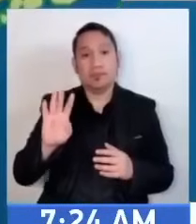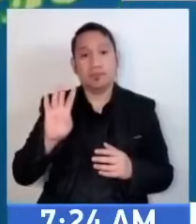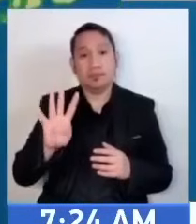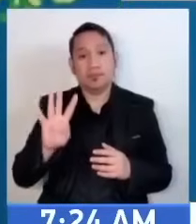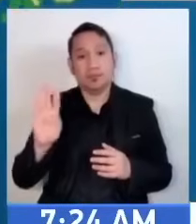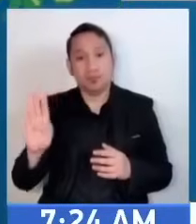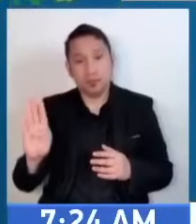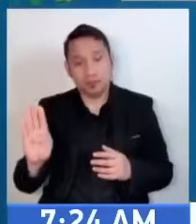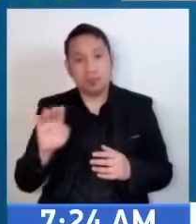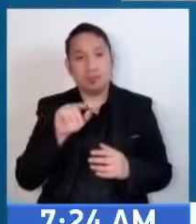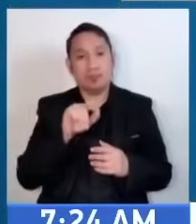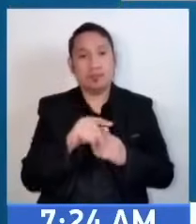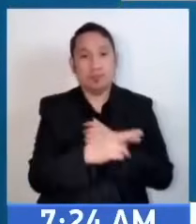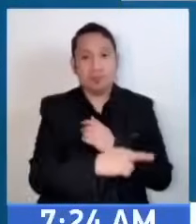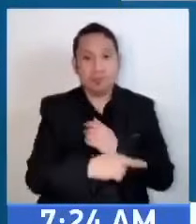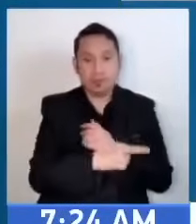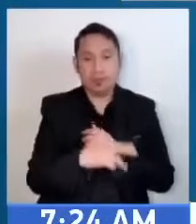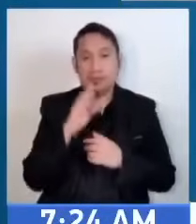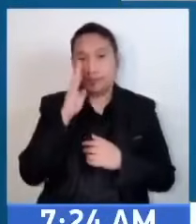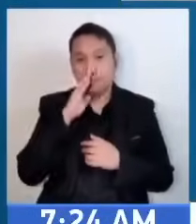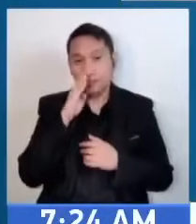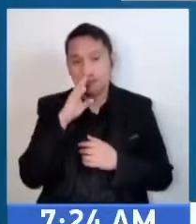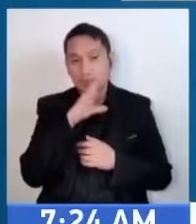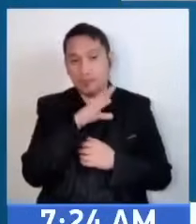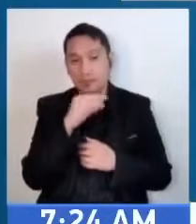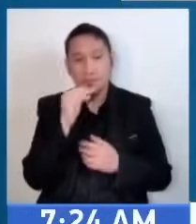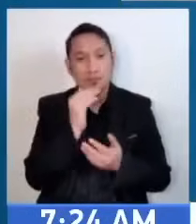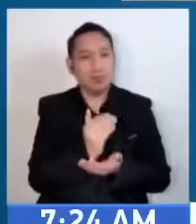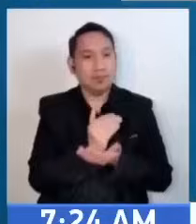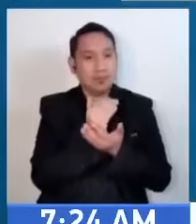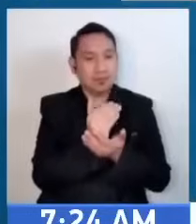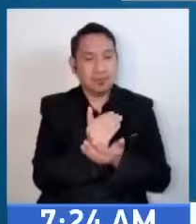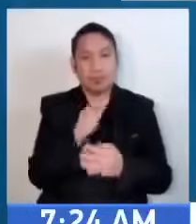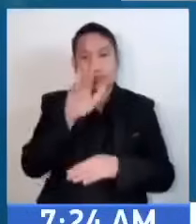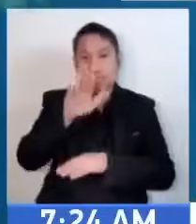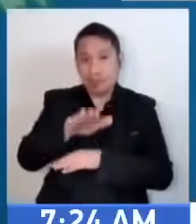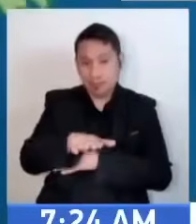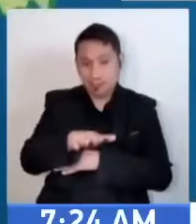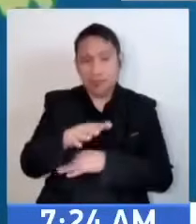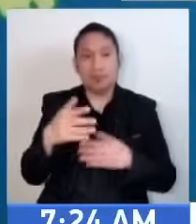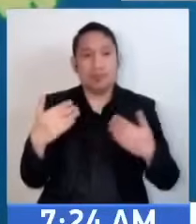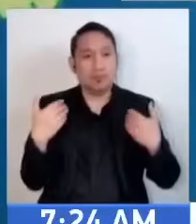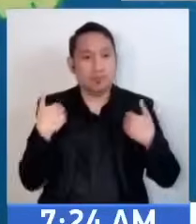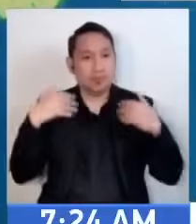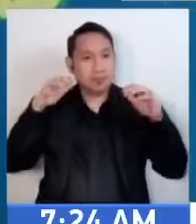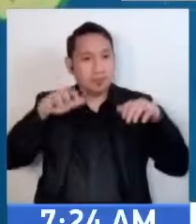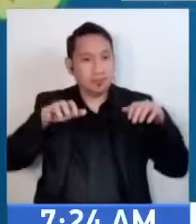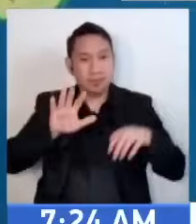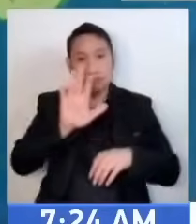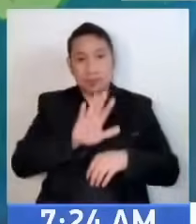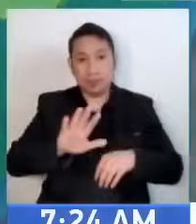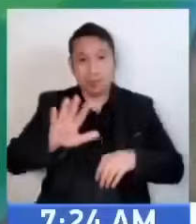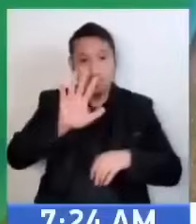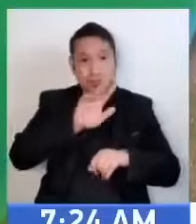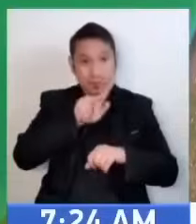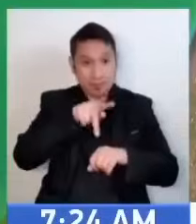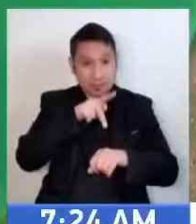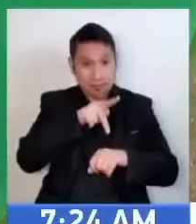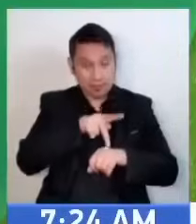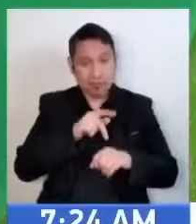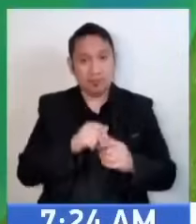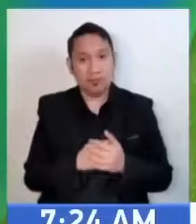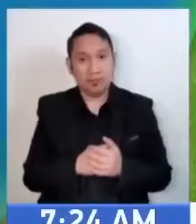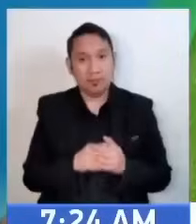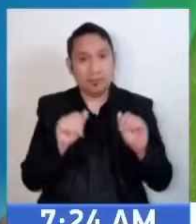Western Visayas at ang Zamboanga Peninsula. Pagsapit ng hapon, uulan na rin ang ibang banig ng bansa. Posible rin muli ang ulan ngayong